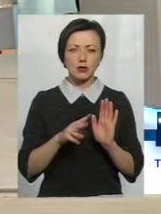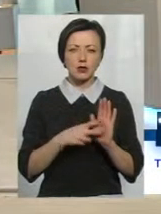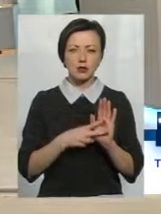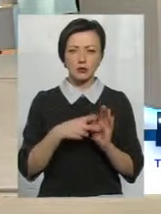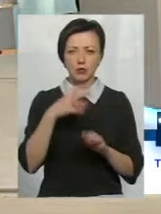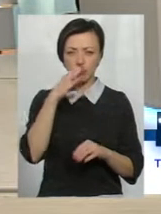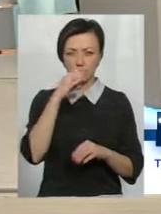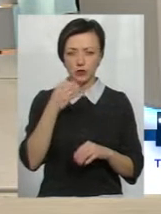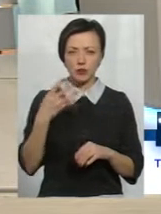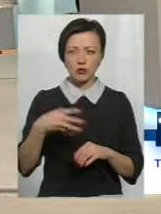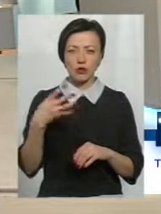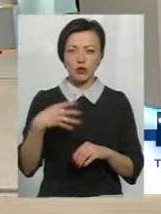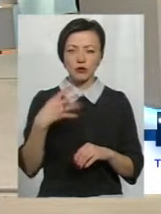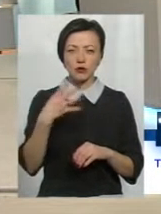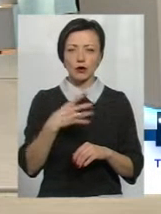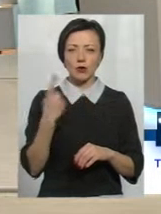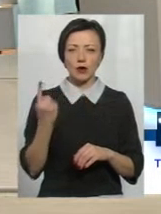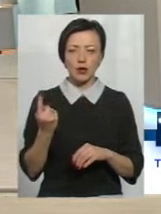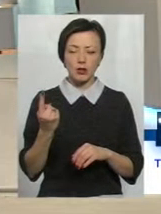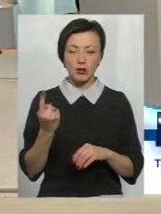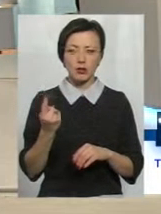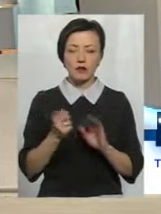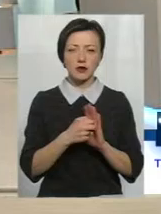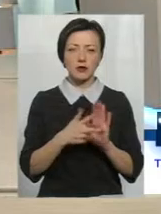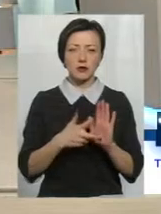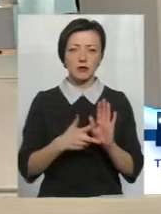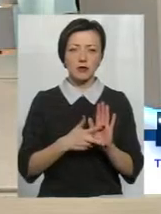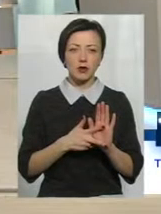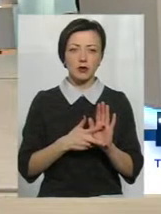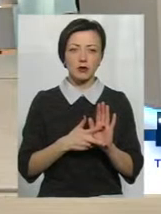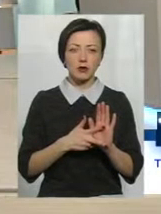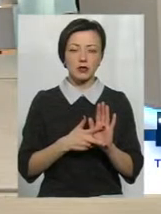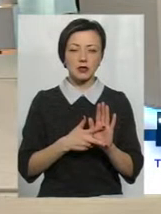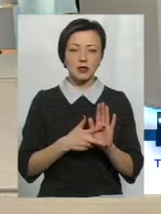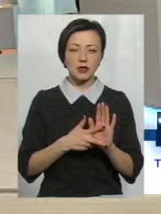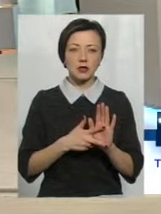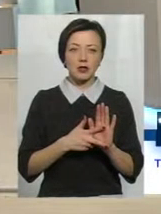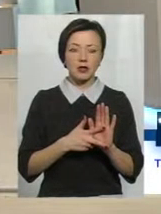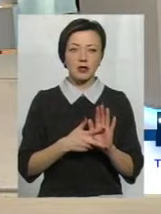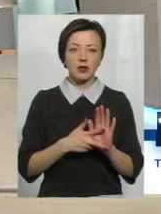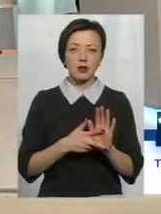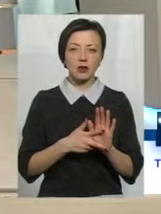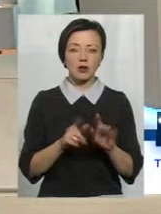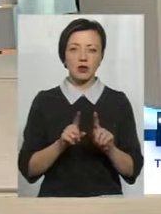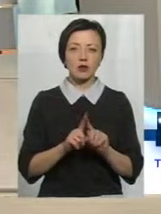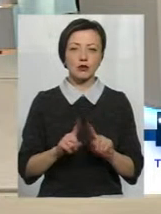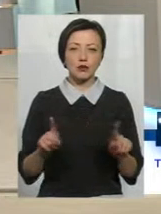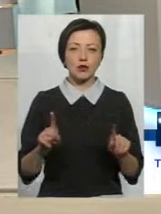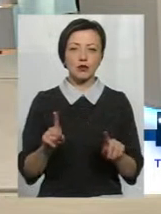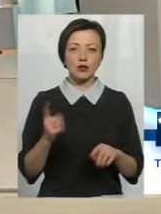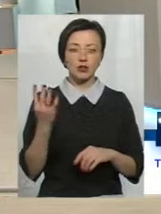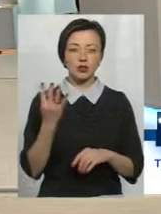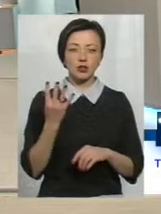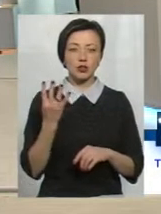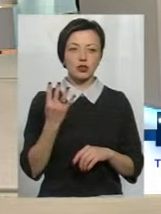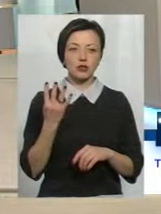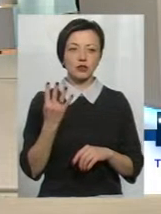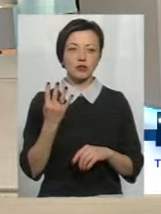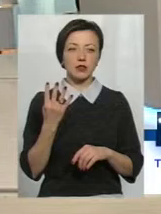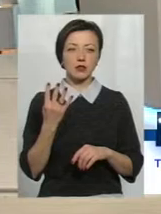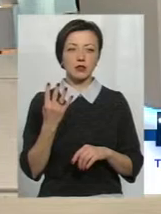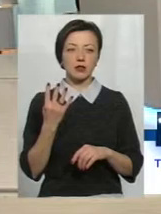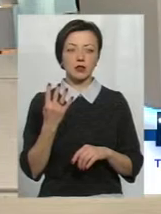27, 41, 18, а особливо 4